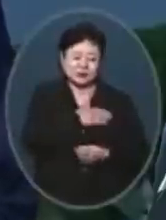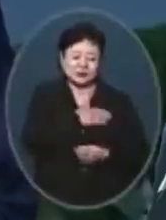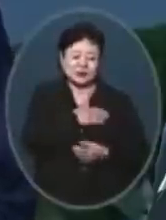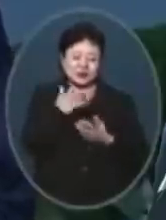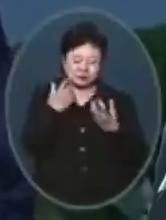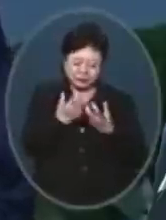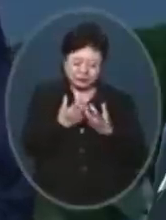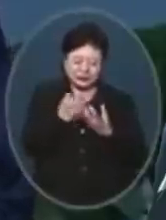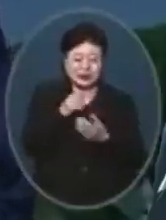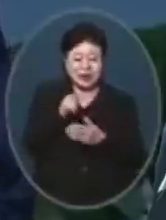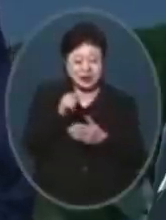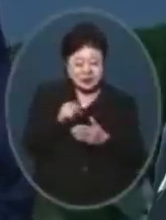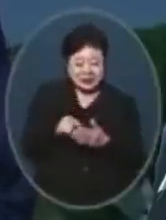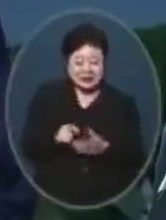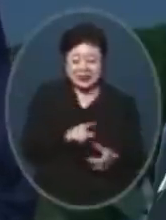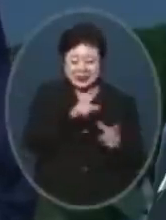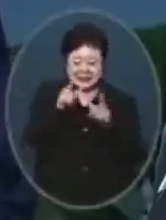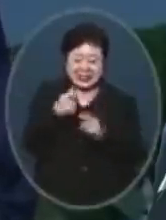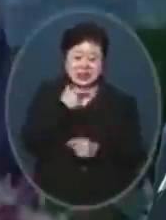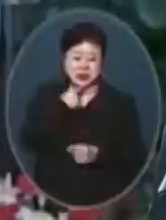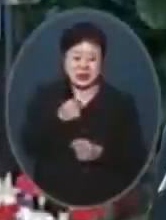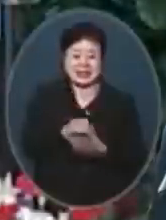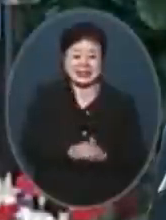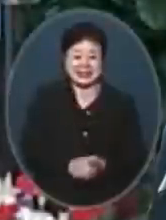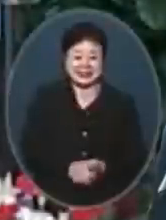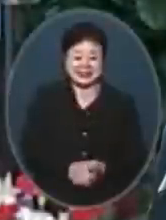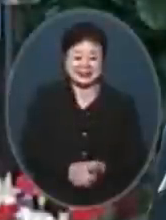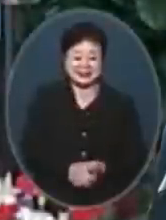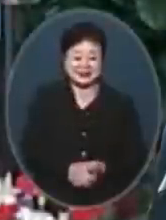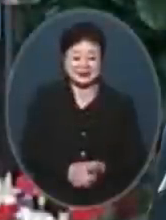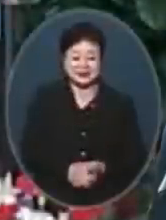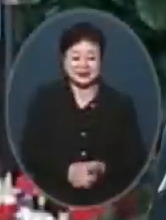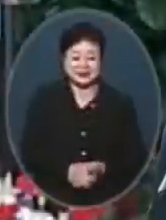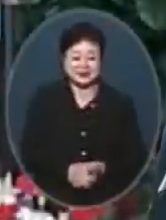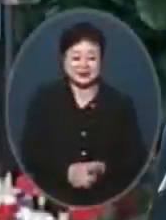가운데서 살기를 원하신 것입니다.